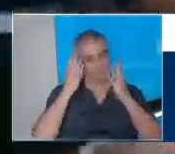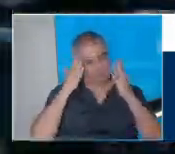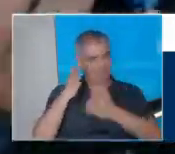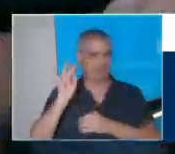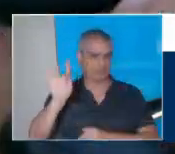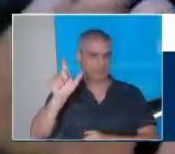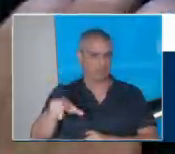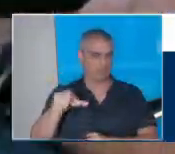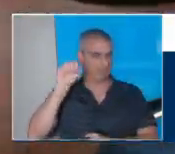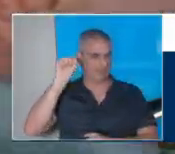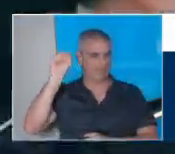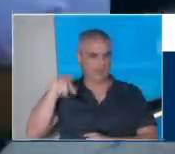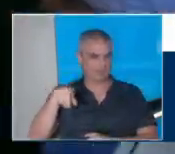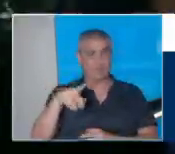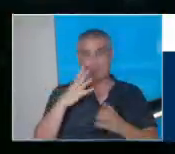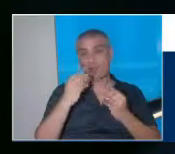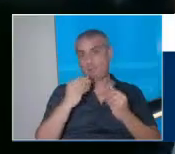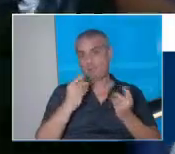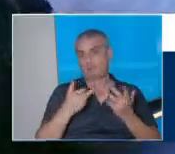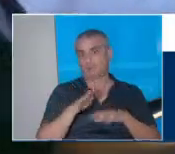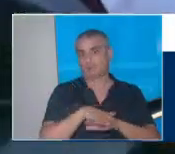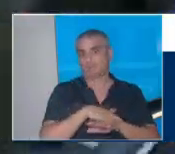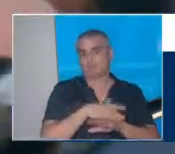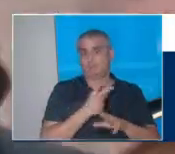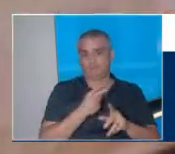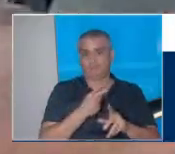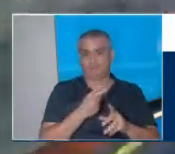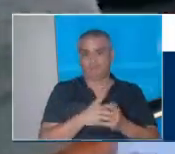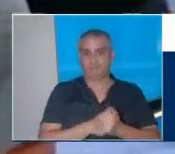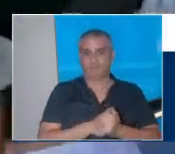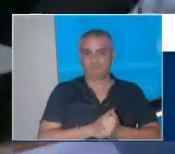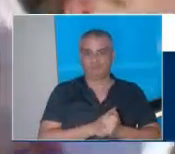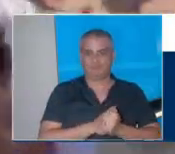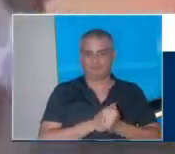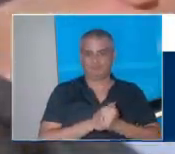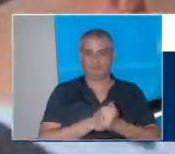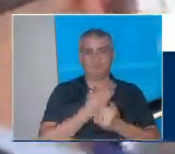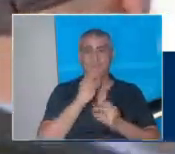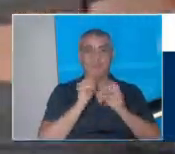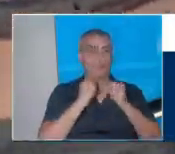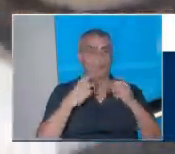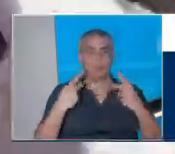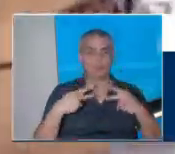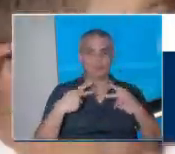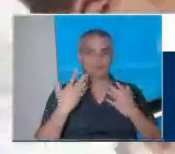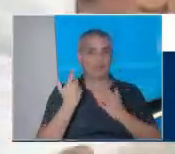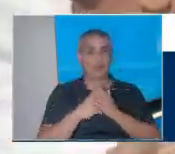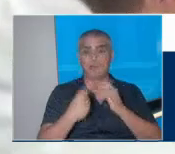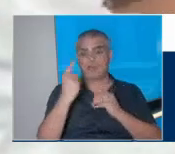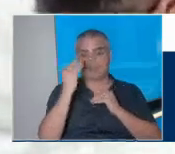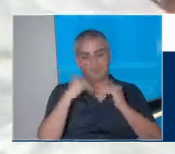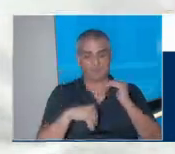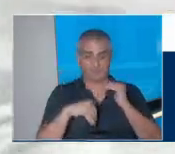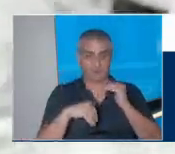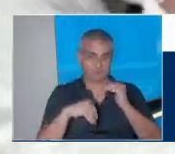גביר, לא מעט קולות הולכים, ויש תחושה שבכלל יהדות התורה חוששת לאבד מנדט